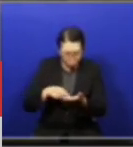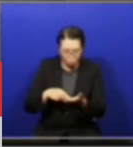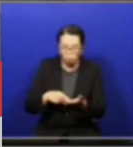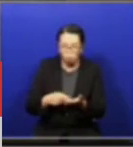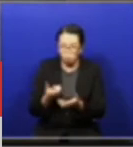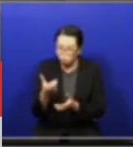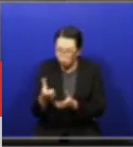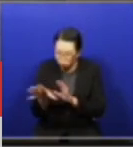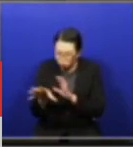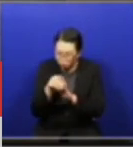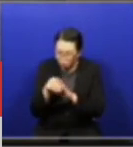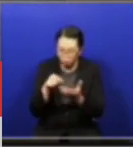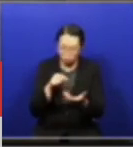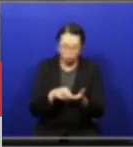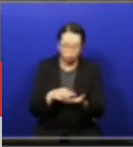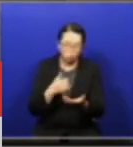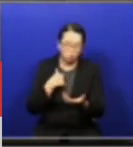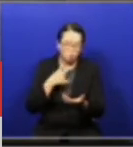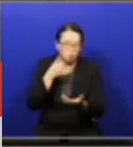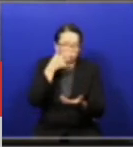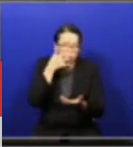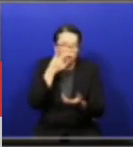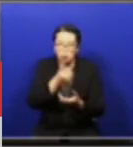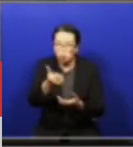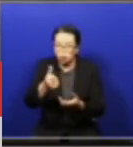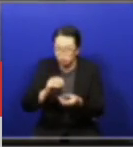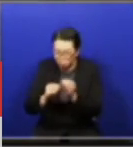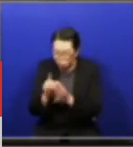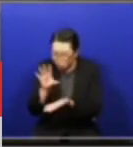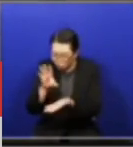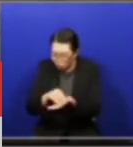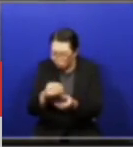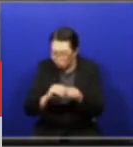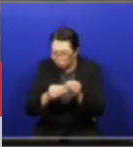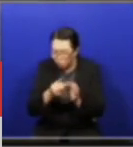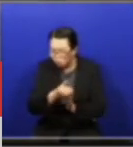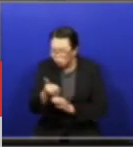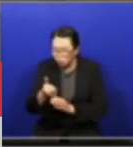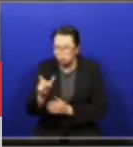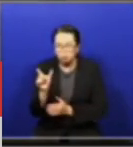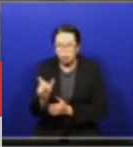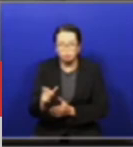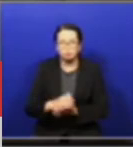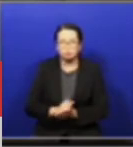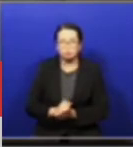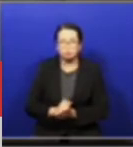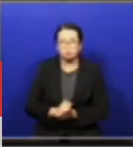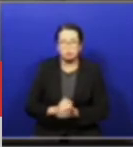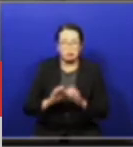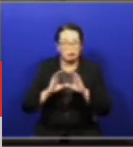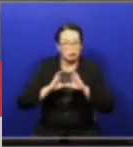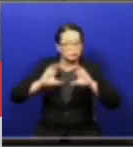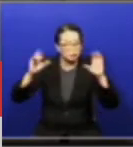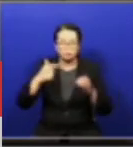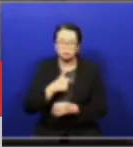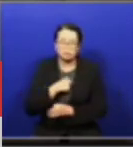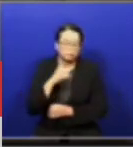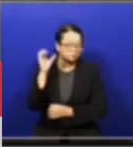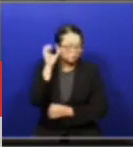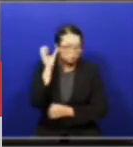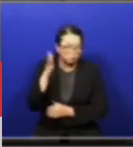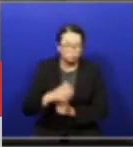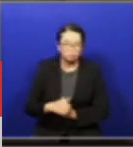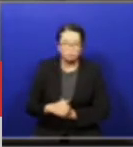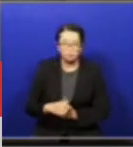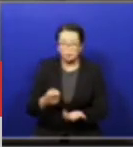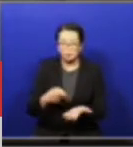ไม่เซ็นผมก็เขียนเบอร์คนอื่นบ้างอะไรบ้างเพราะอะไรรู้ไหมครับท่านประธานรัฐบาลไม่เคยออกมาไว้ใจเพราะฉะนั้นสำนักงานประกันสังคมลักษณะคล้ายกัน